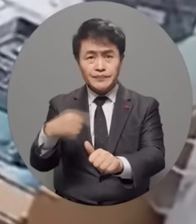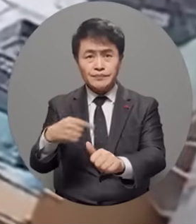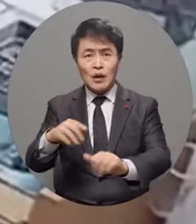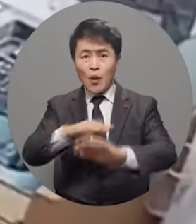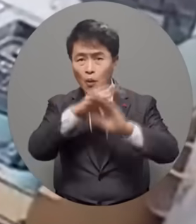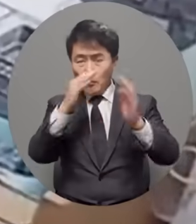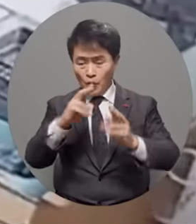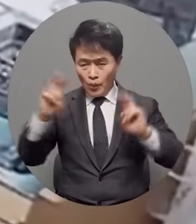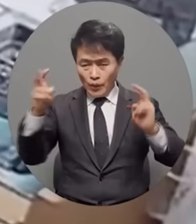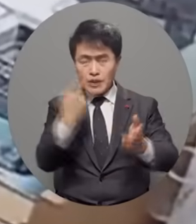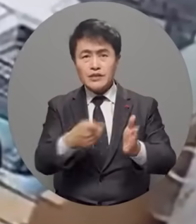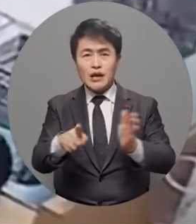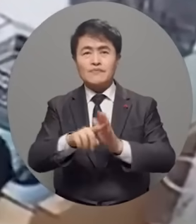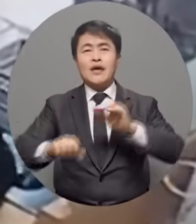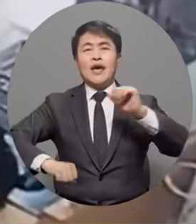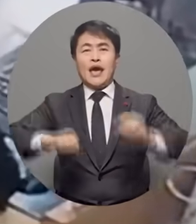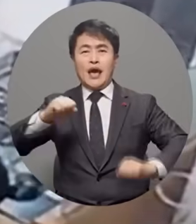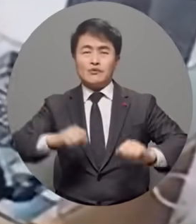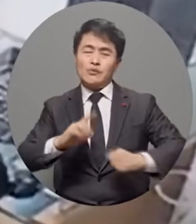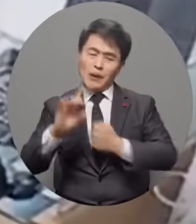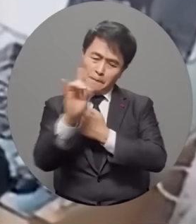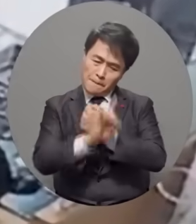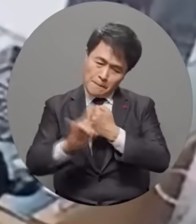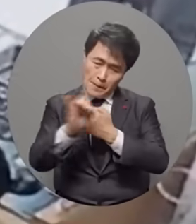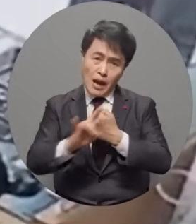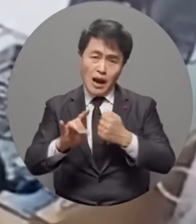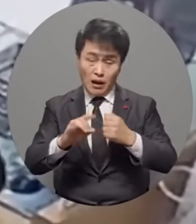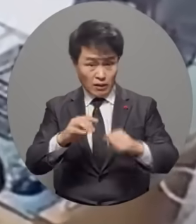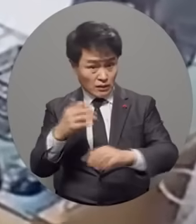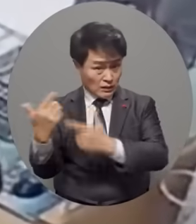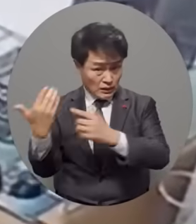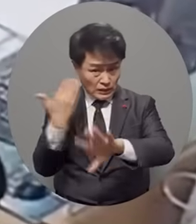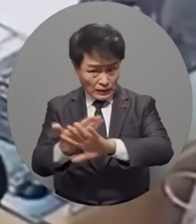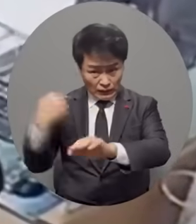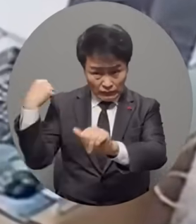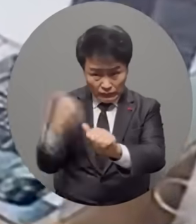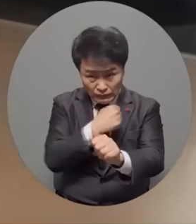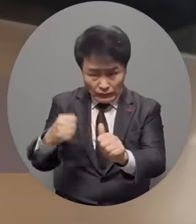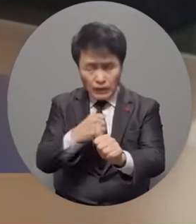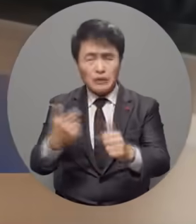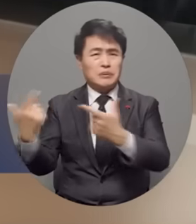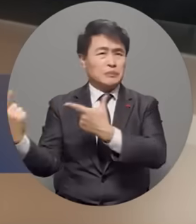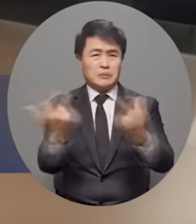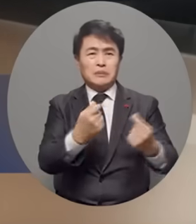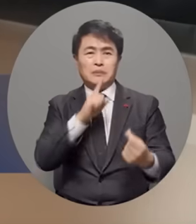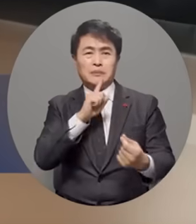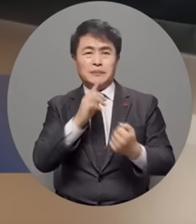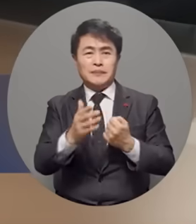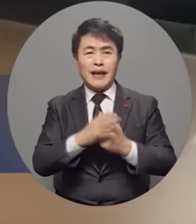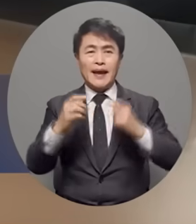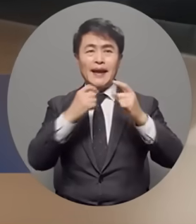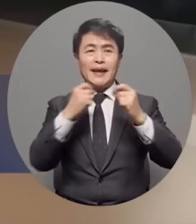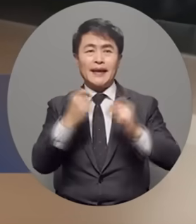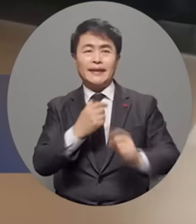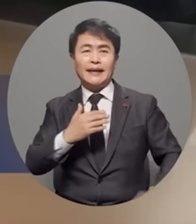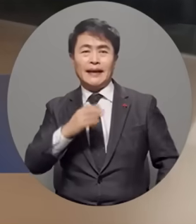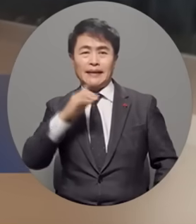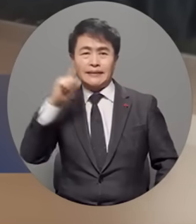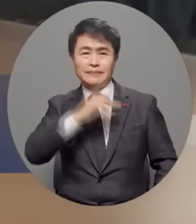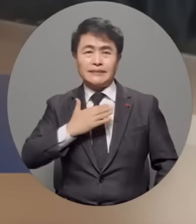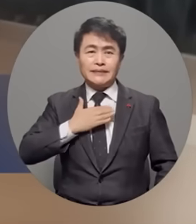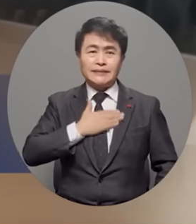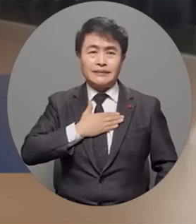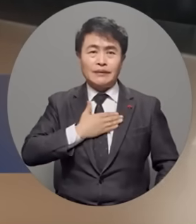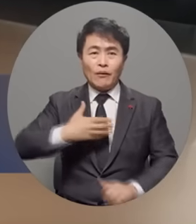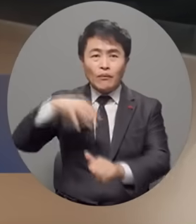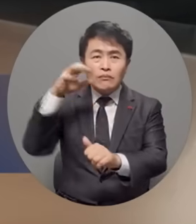모두 회사를 위한 행동이었다는 변명은 여느 가해자와 다르지 않았습니다. 개인적으로 악감정이 있어서 뭐 혼내고 뭐를